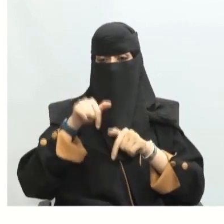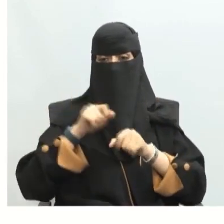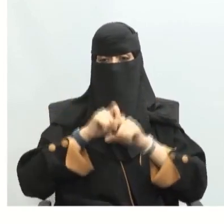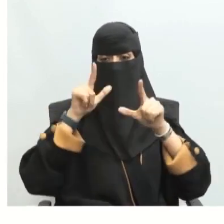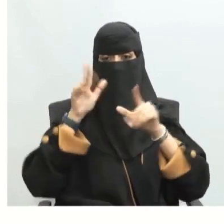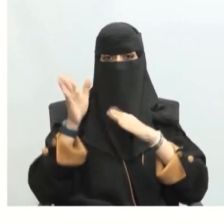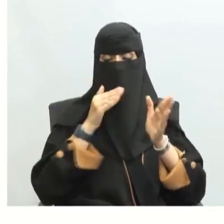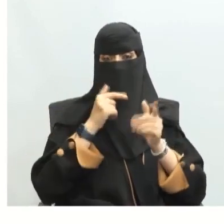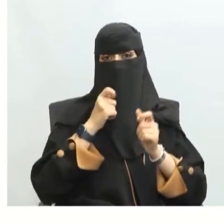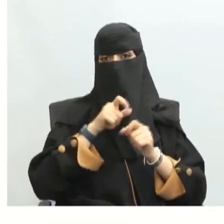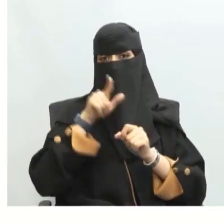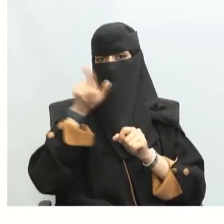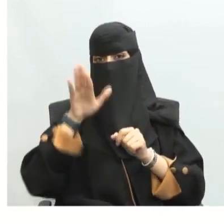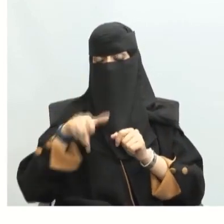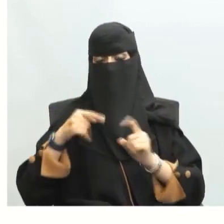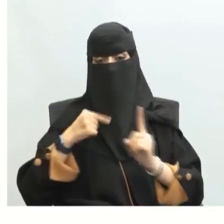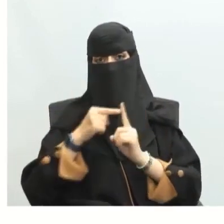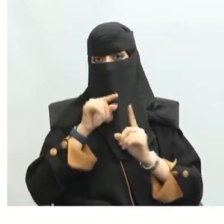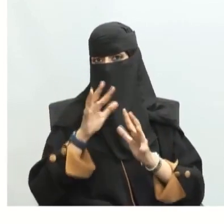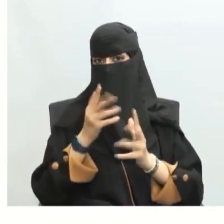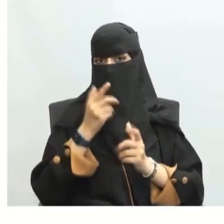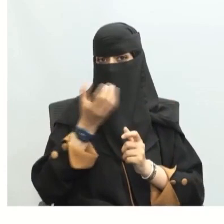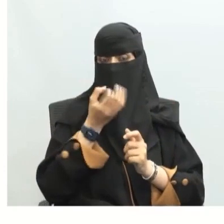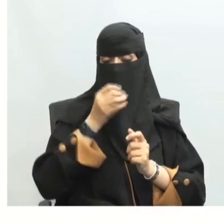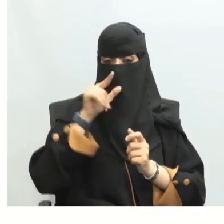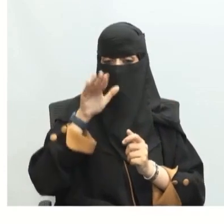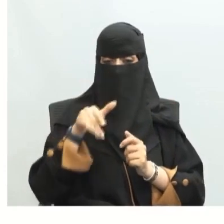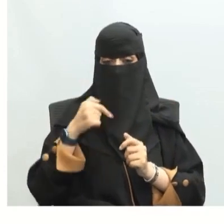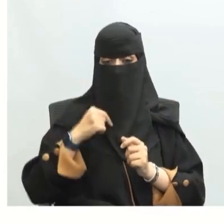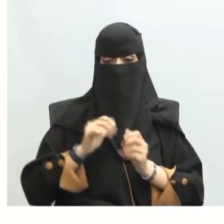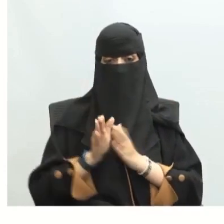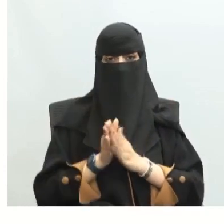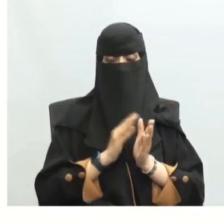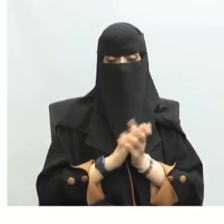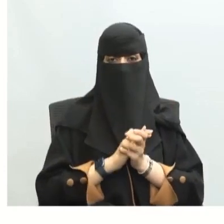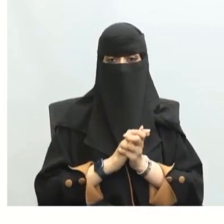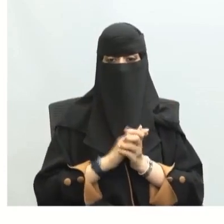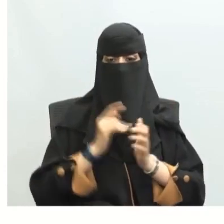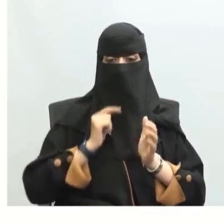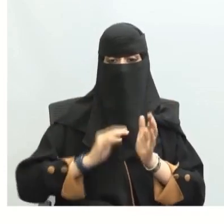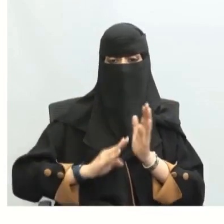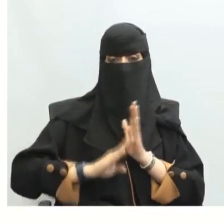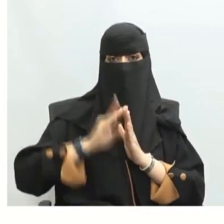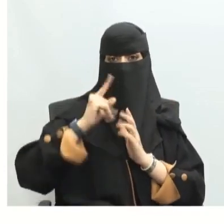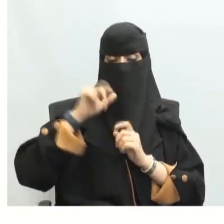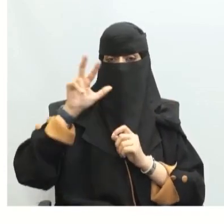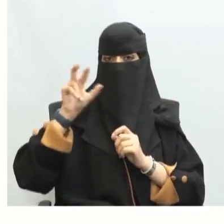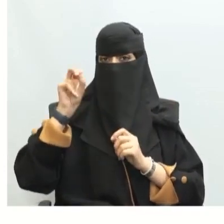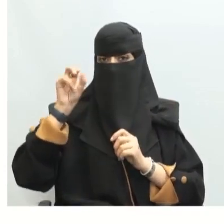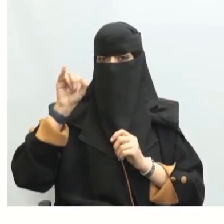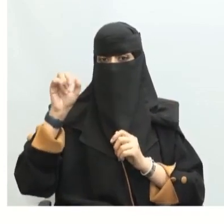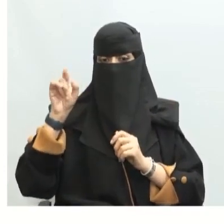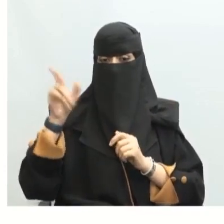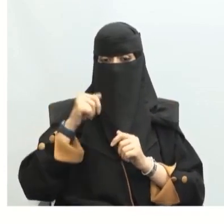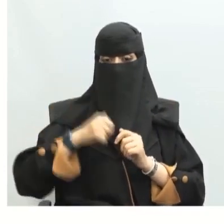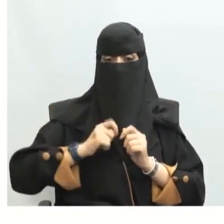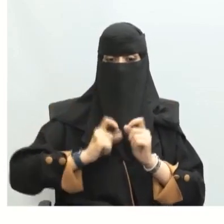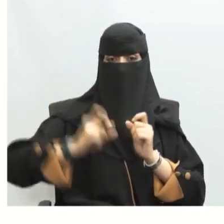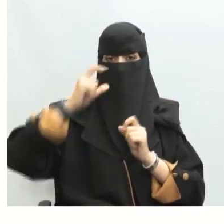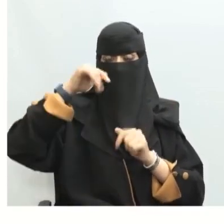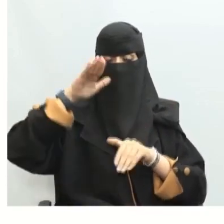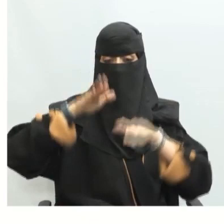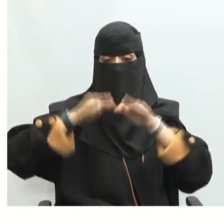ابرز واهم هذه الاهداف ما ذكرناها تعزيز القيم الاسلاميه المبنيه على الوسطيه